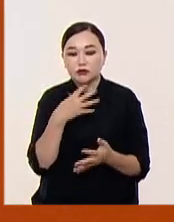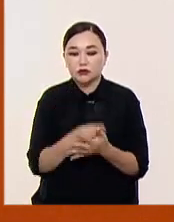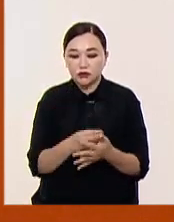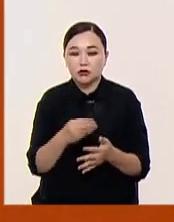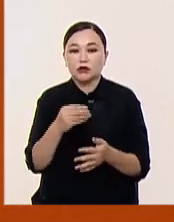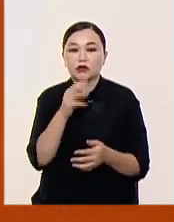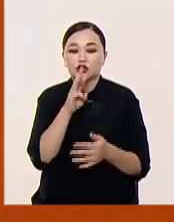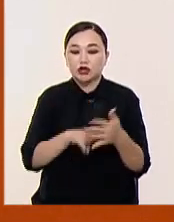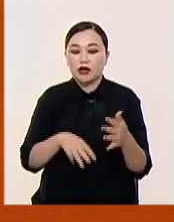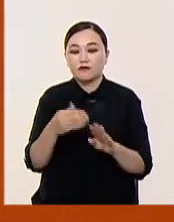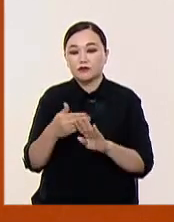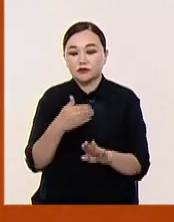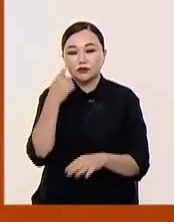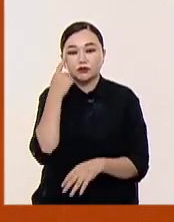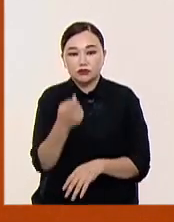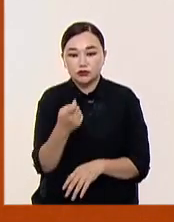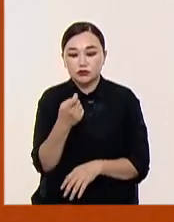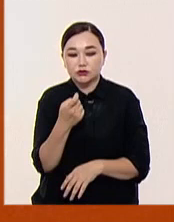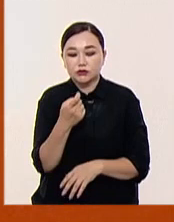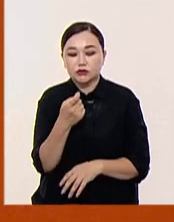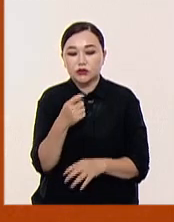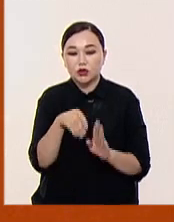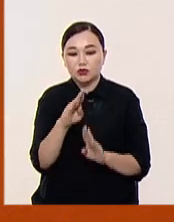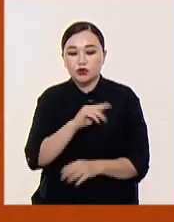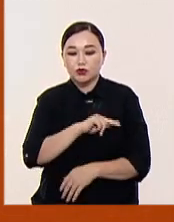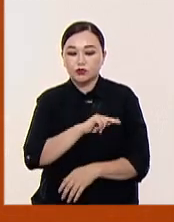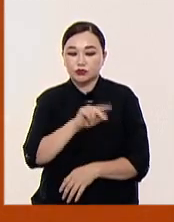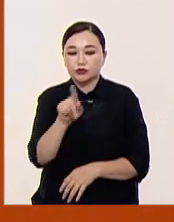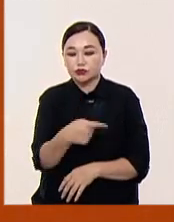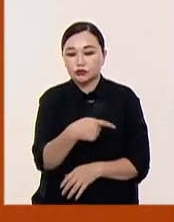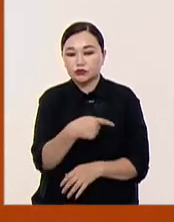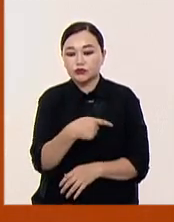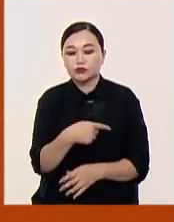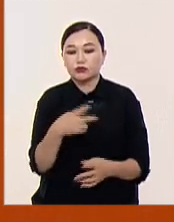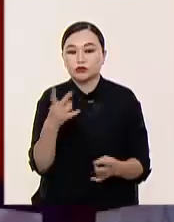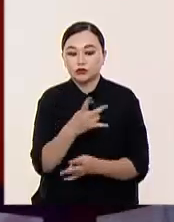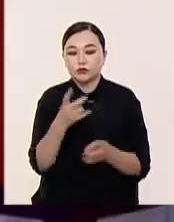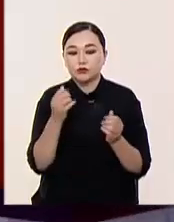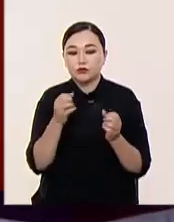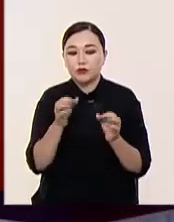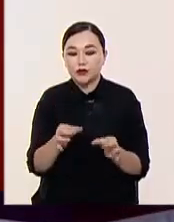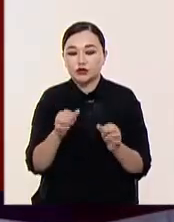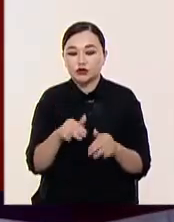айыппұл салардың алдында ескерту ретінде қоғамдық жұмыстарға тартқан дұрыс деп есептеймін. Ғабит мырза, сұхбатыңызға рахмет.